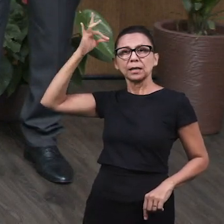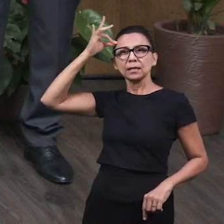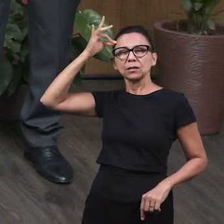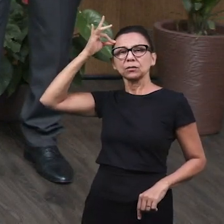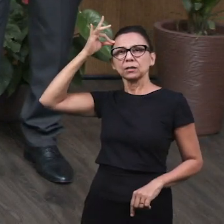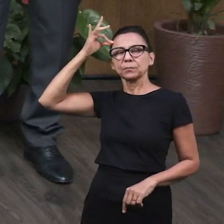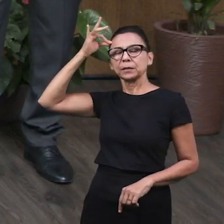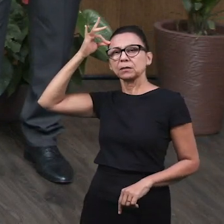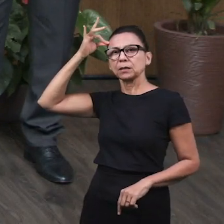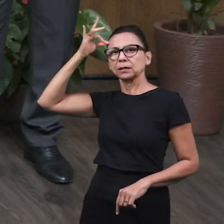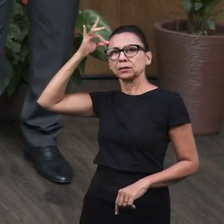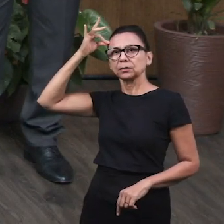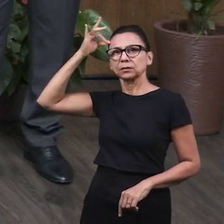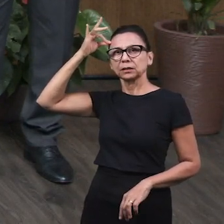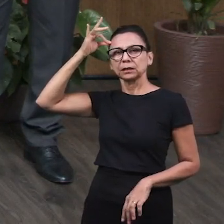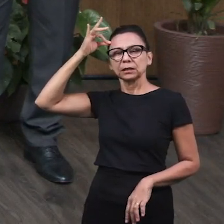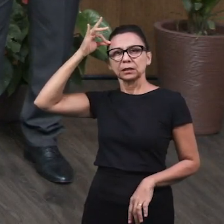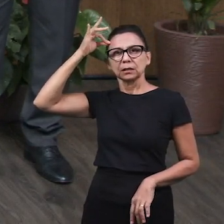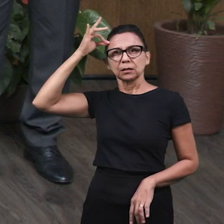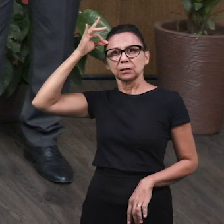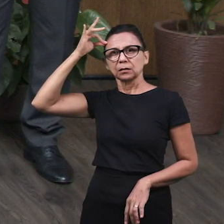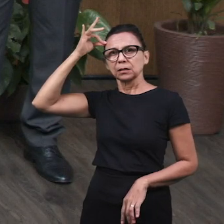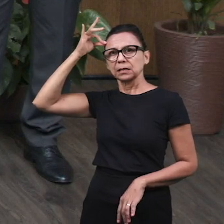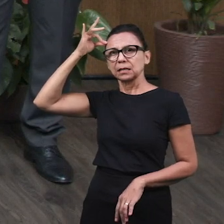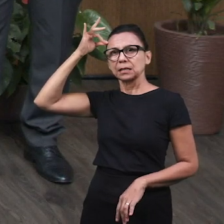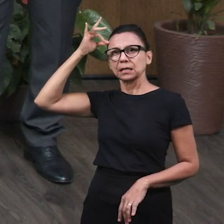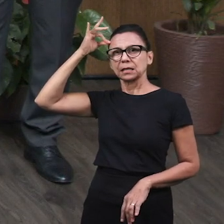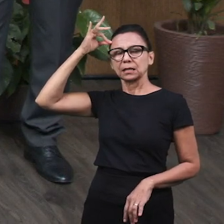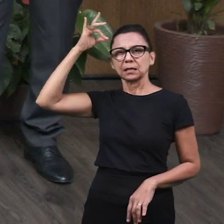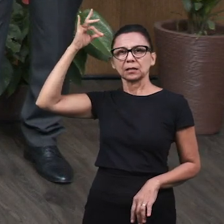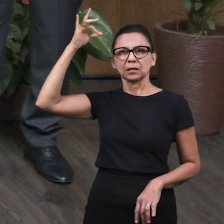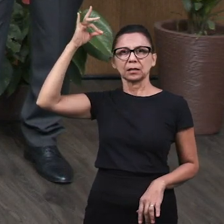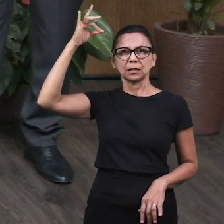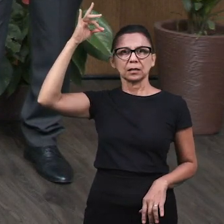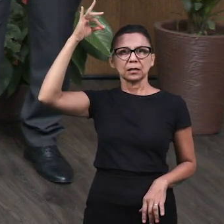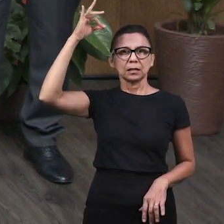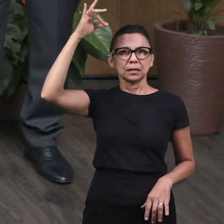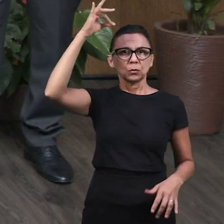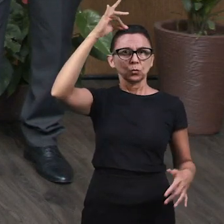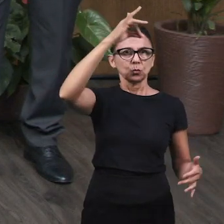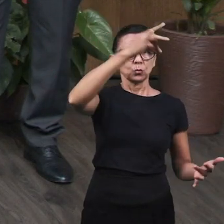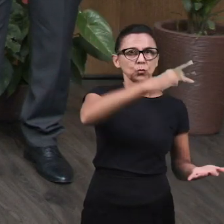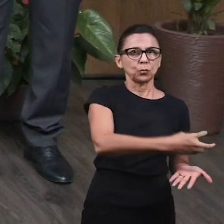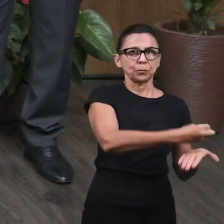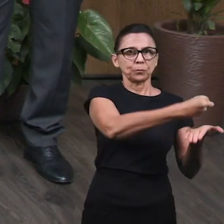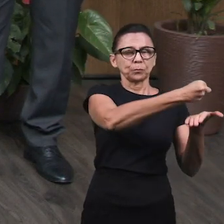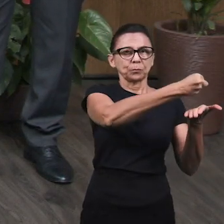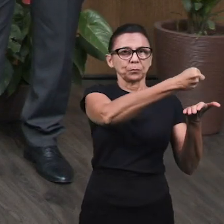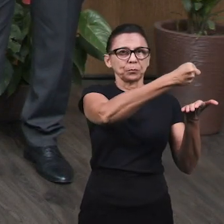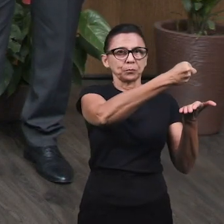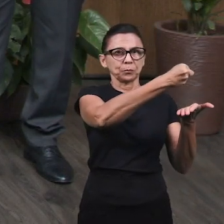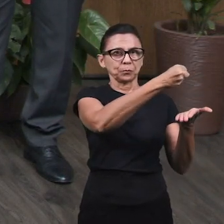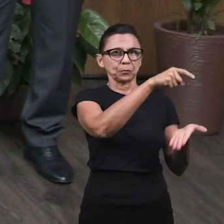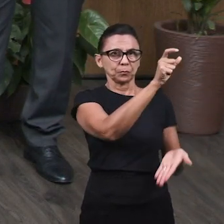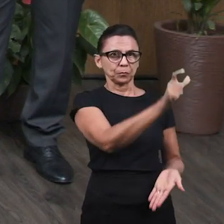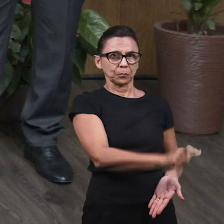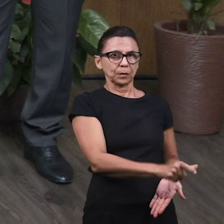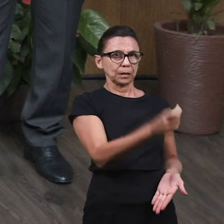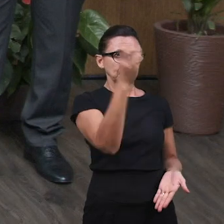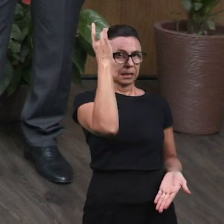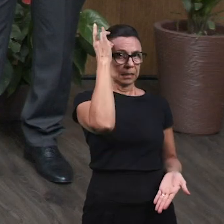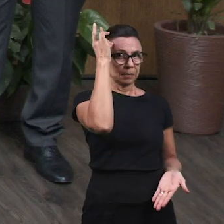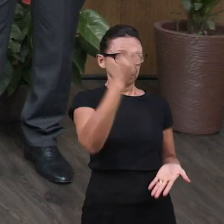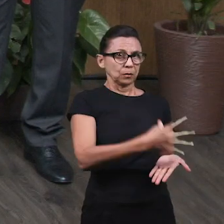esprit. Et la Bible dit qu'il a entendu une grande voix, comme de trompette, qu'il